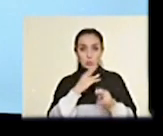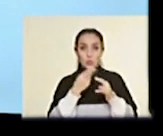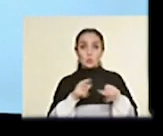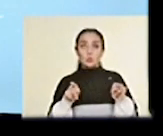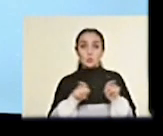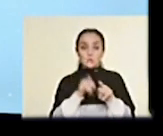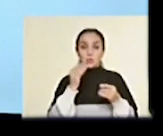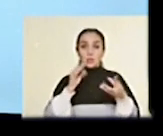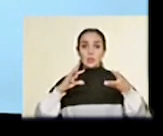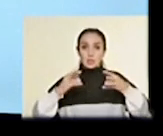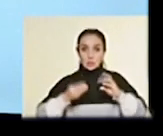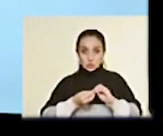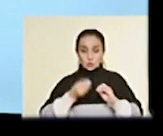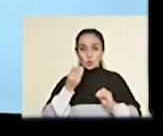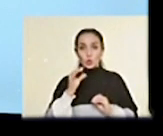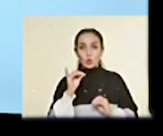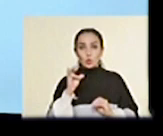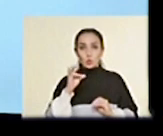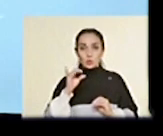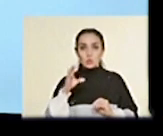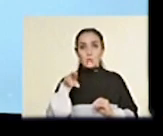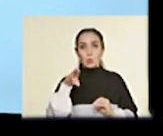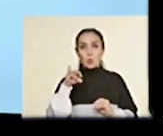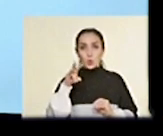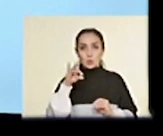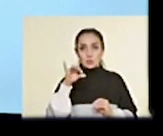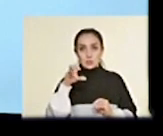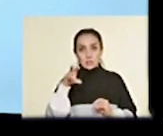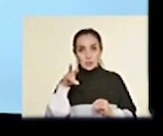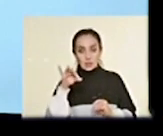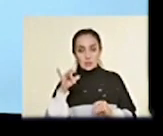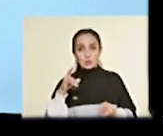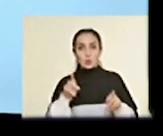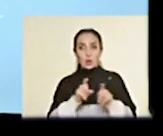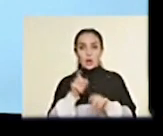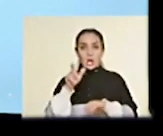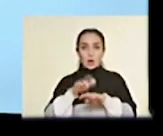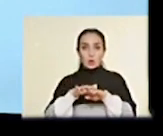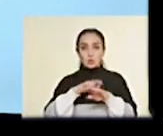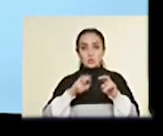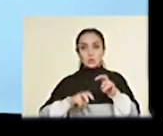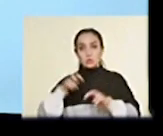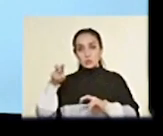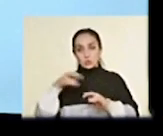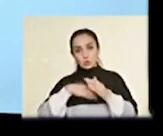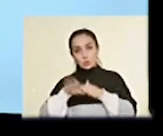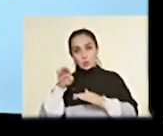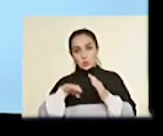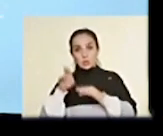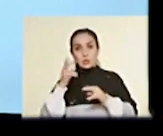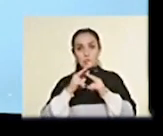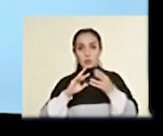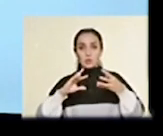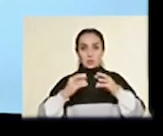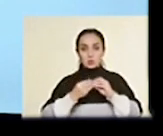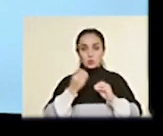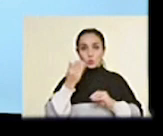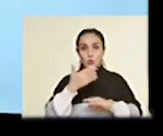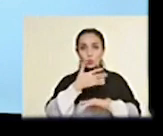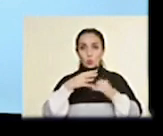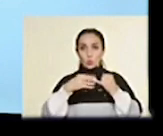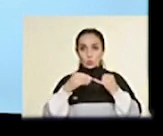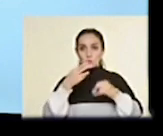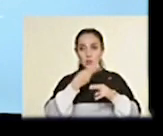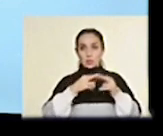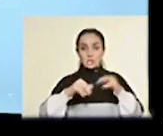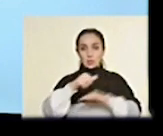natijada aynan Yunon polislaridan, demak, aholi chiqishi natijasida aynan ana shu o'rta yer